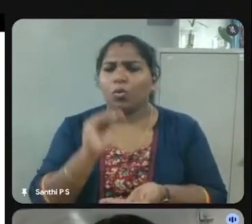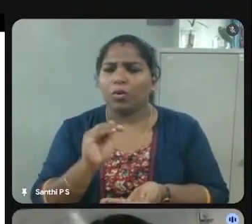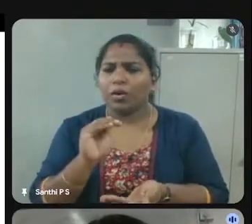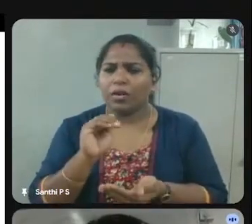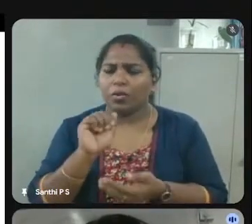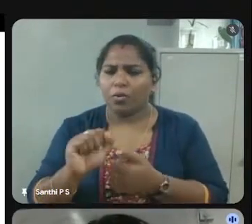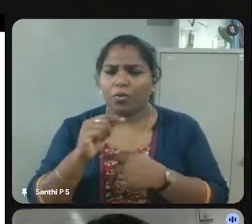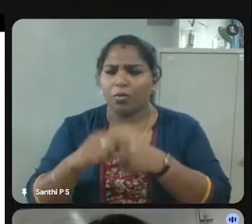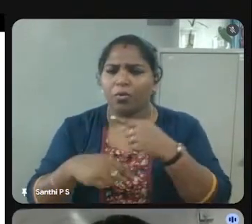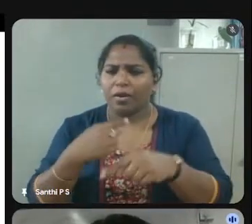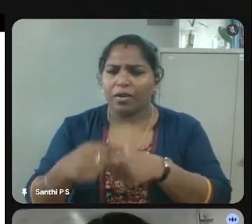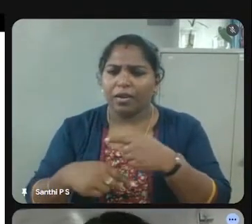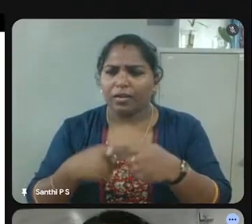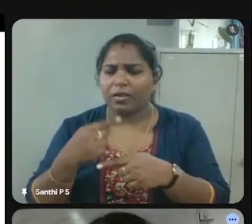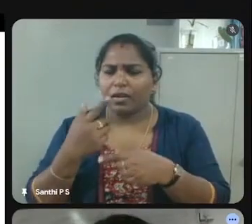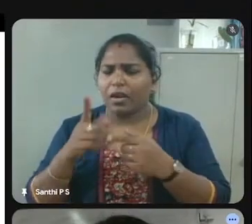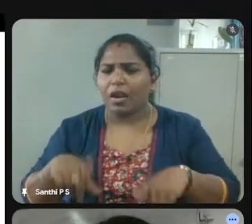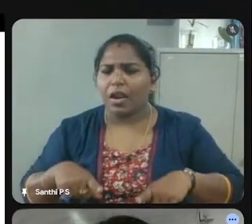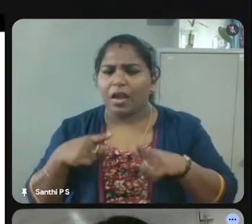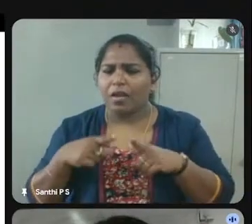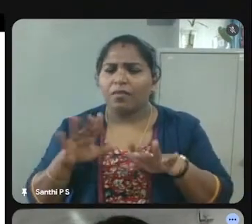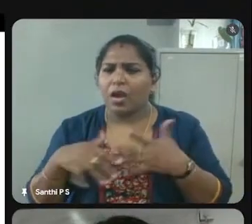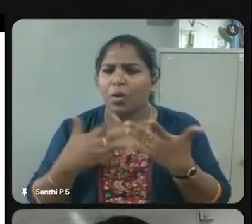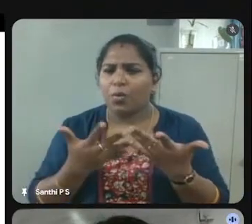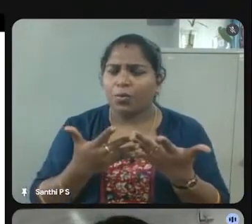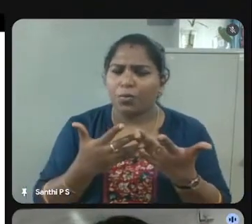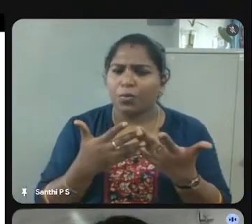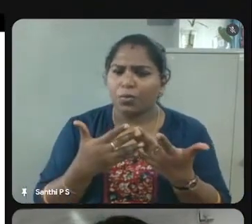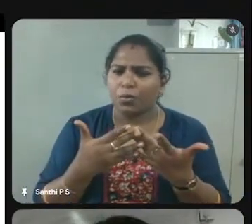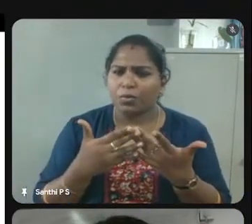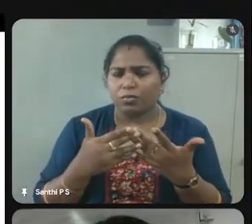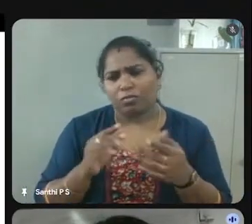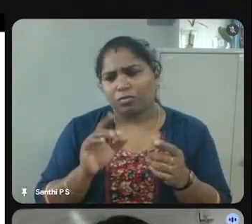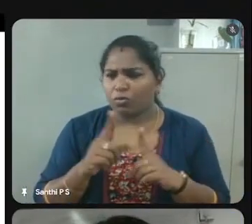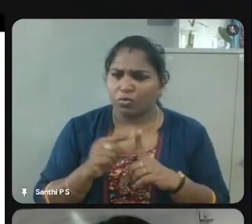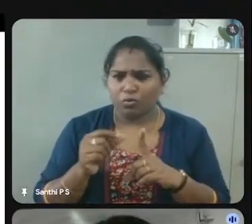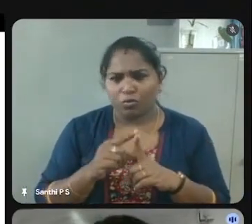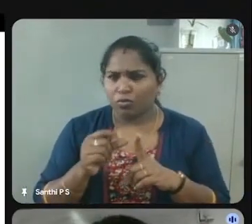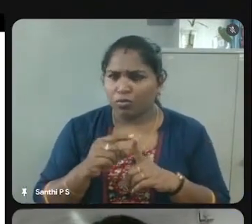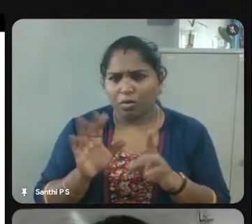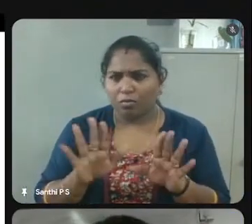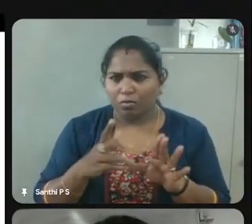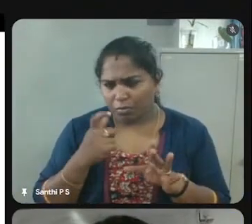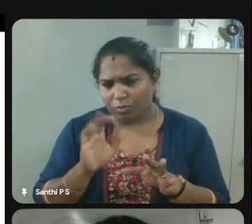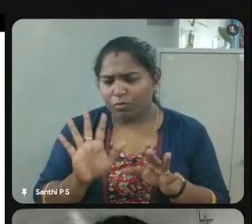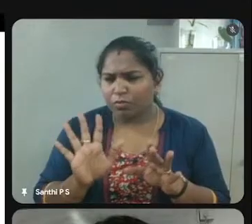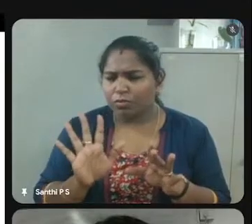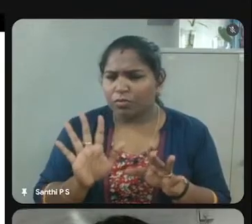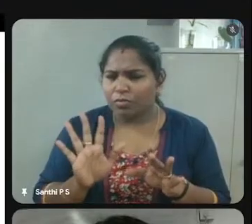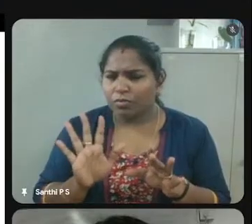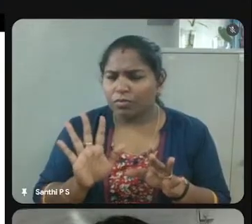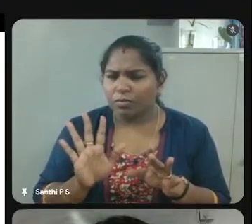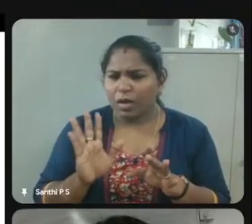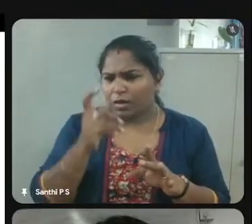ആളുടെ ചിട്ടകളൊക്കെ എങ്ങനെയാണ്? ചിട്ടകൾക്ക് അങ്ങനെയൊന്നും ഇല്ല, എല്ലാം ചെയ്തോളും. യെസ്,